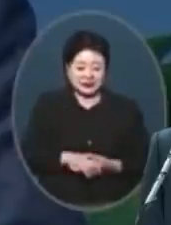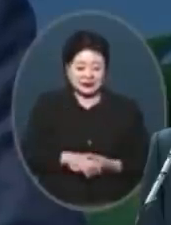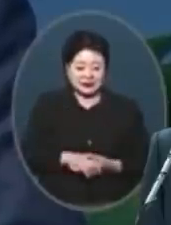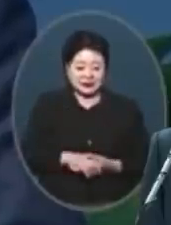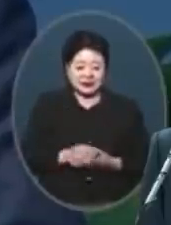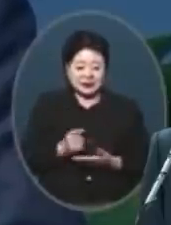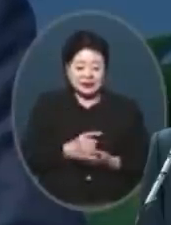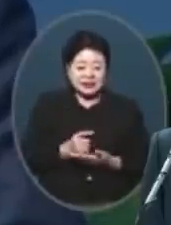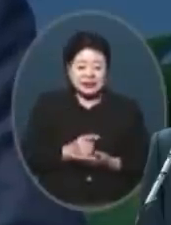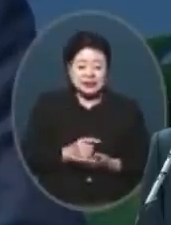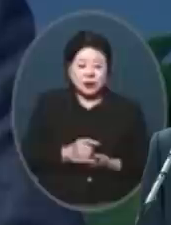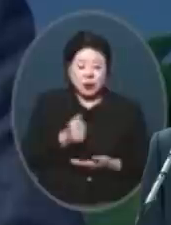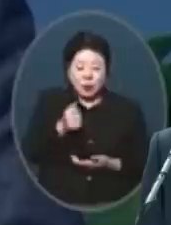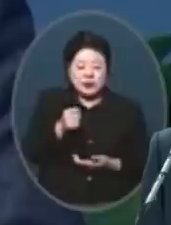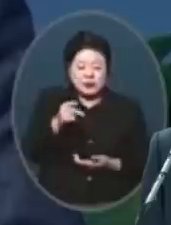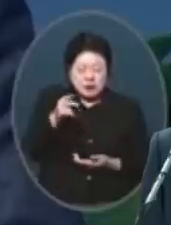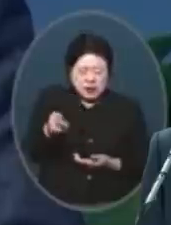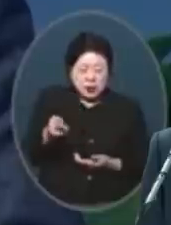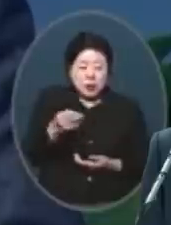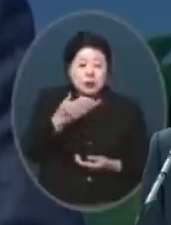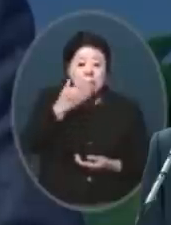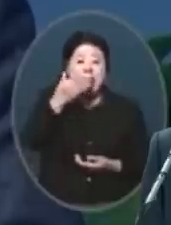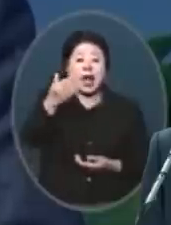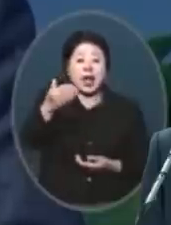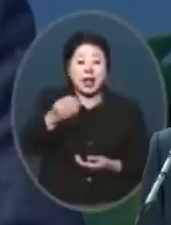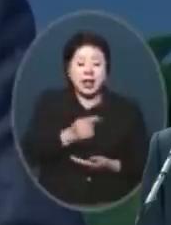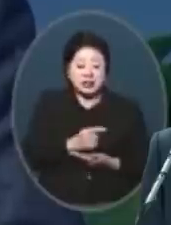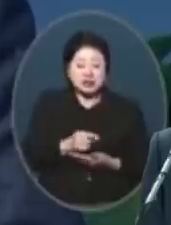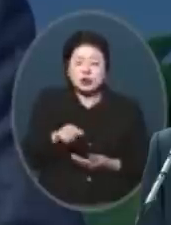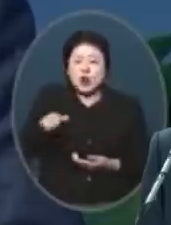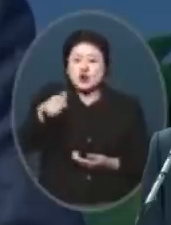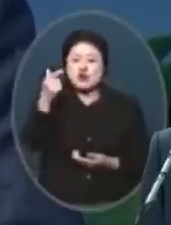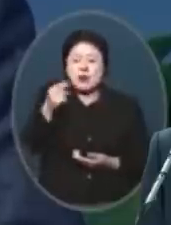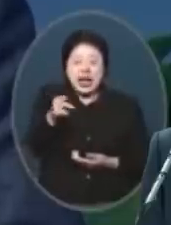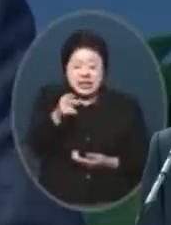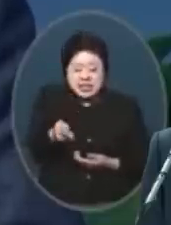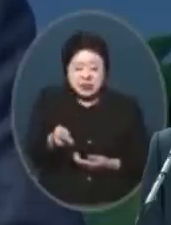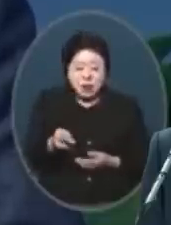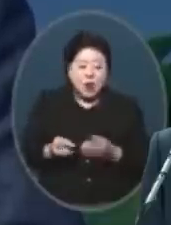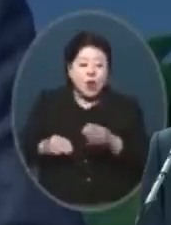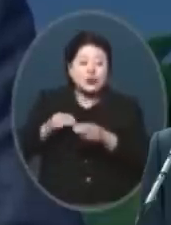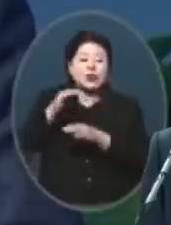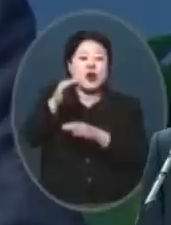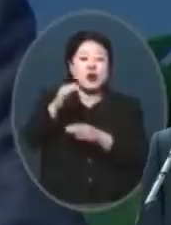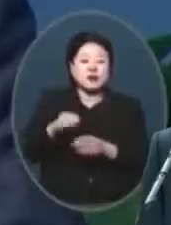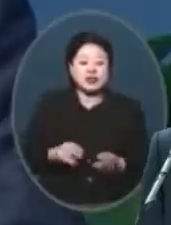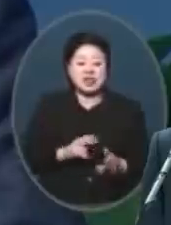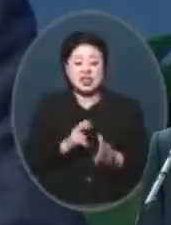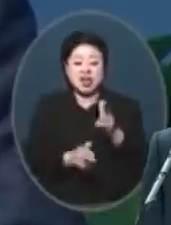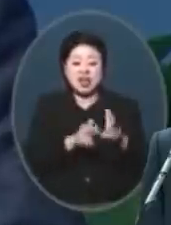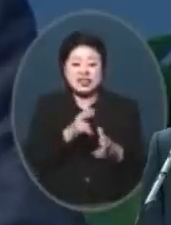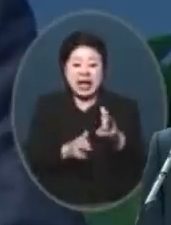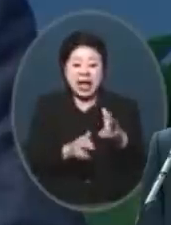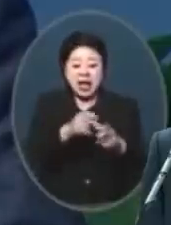시속 50km 이상은 못 달린다고 하는데 시속 600km 넘는 열차가